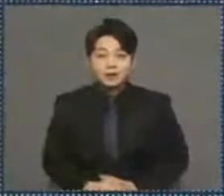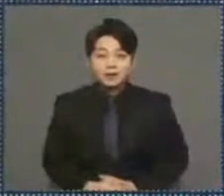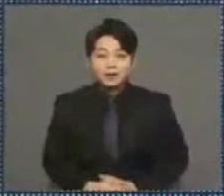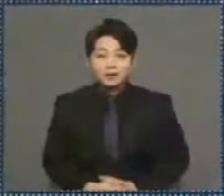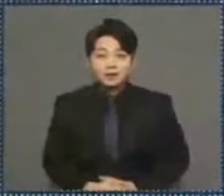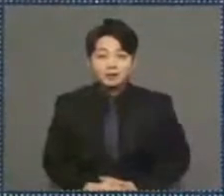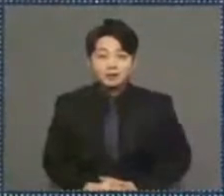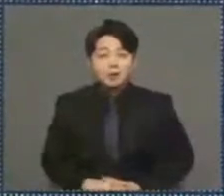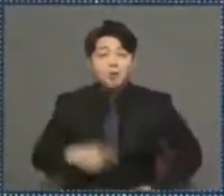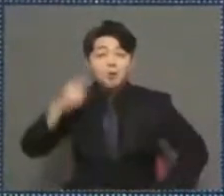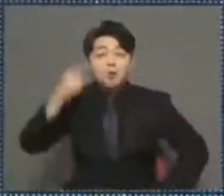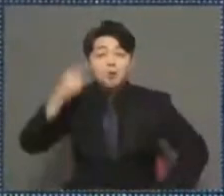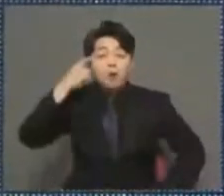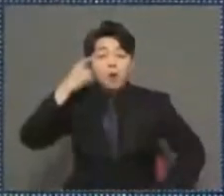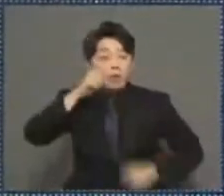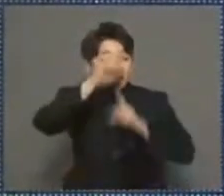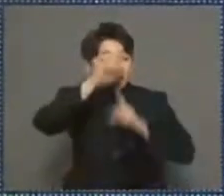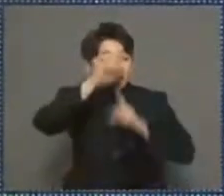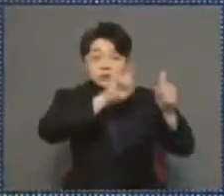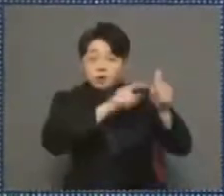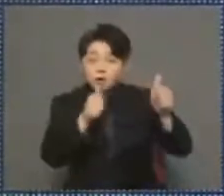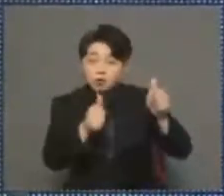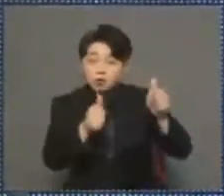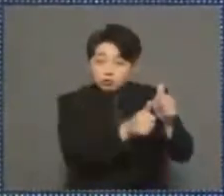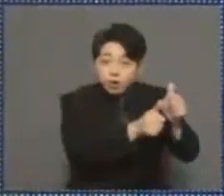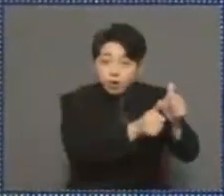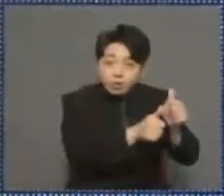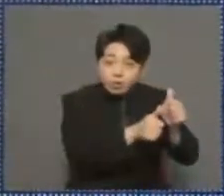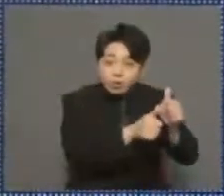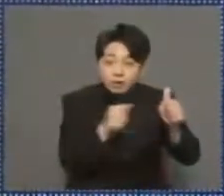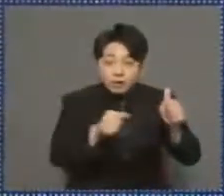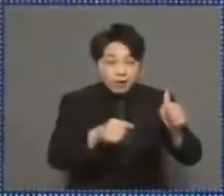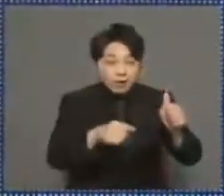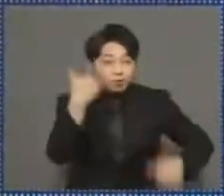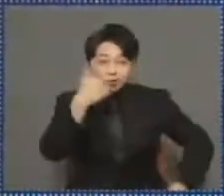그런데 왜 이재명과 함께하는 것은 줄서기입니까?